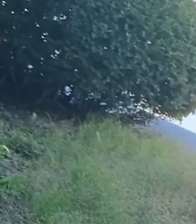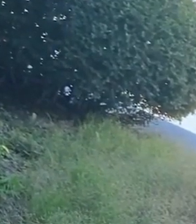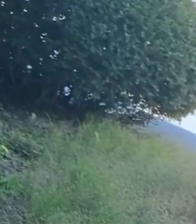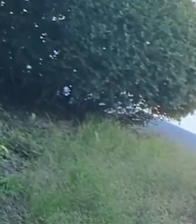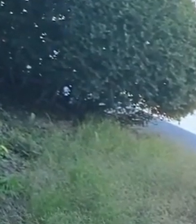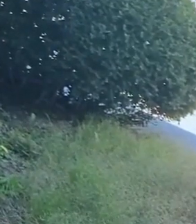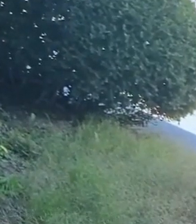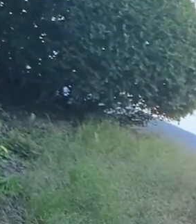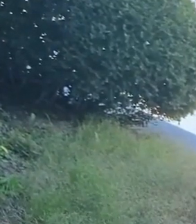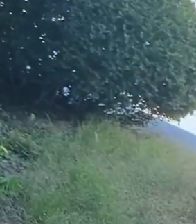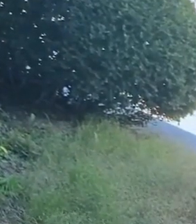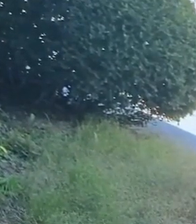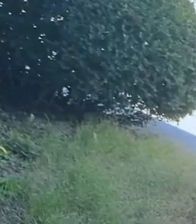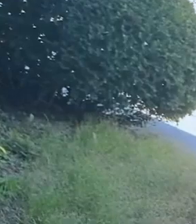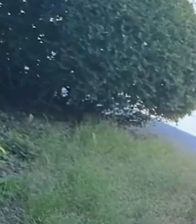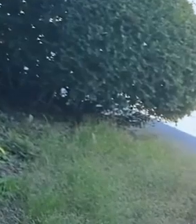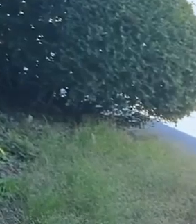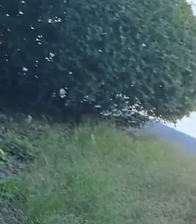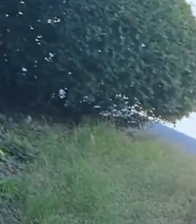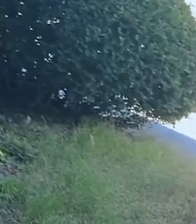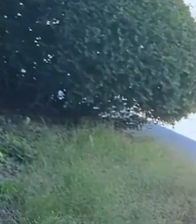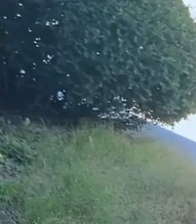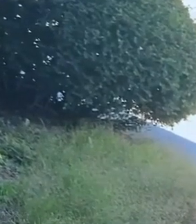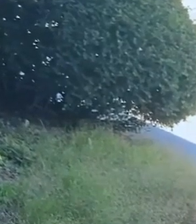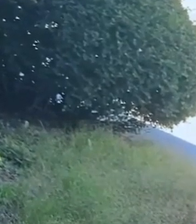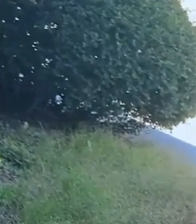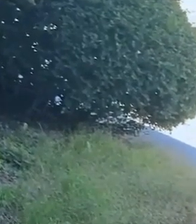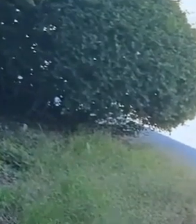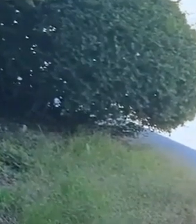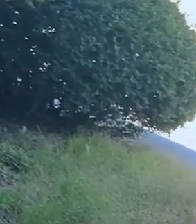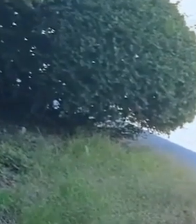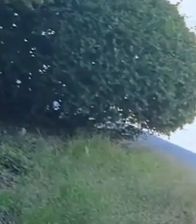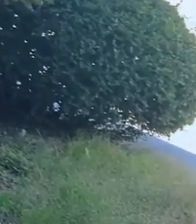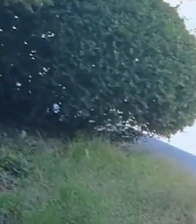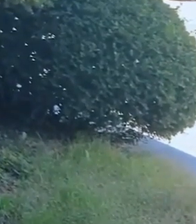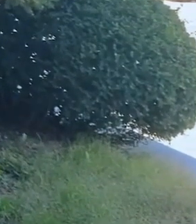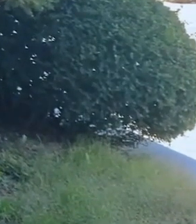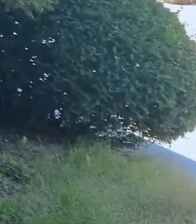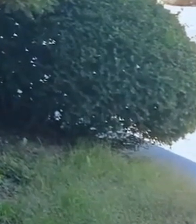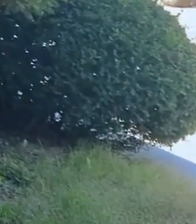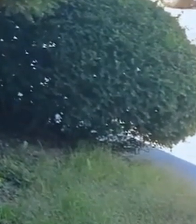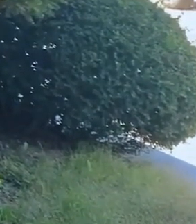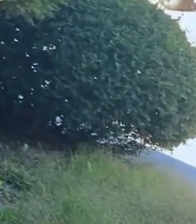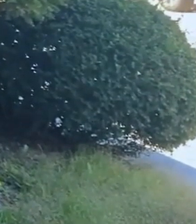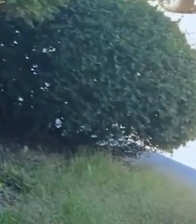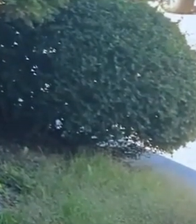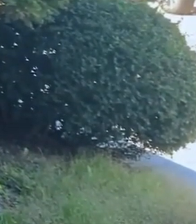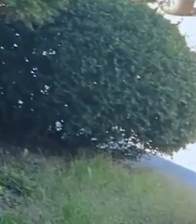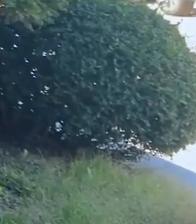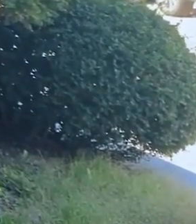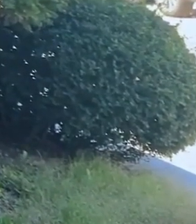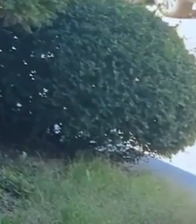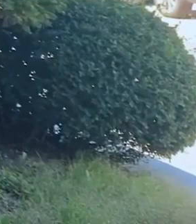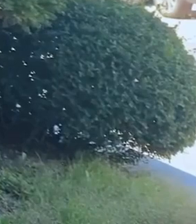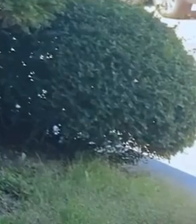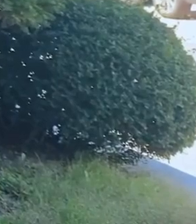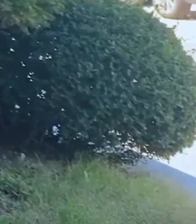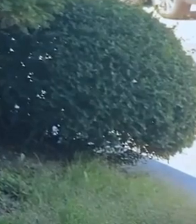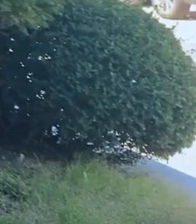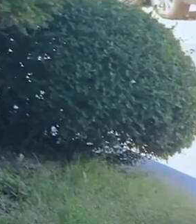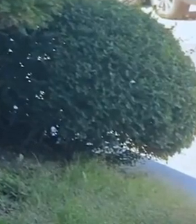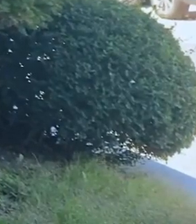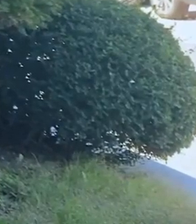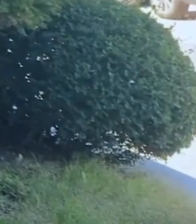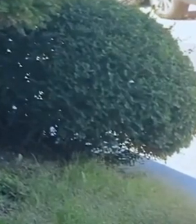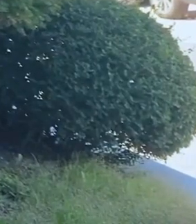부정적 편견을 해소하기 위해 지정된 날이라고 하는데요. 여러분, 지금 코로나19로 힘든 시간을